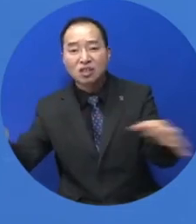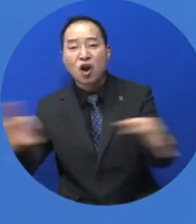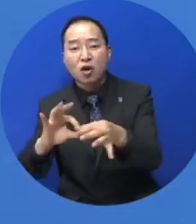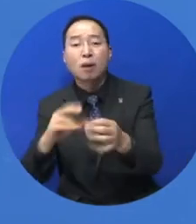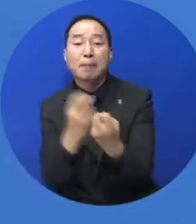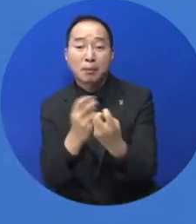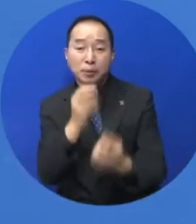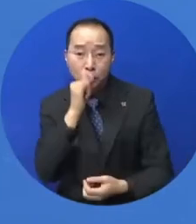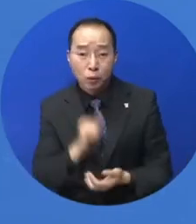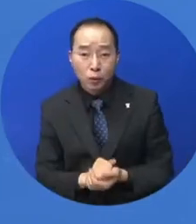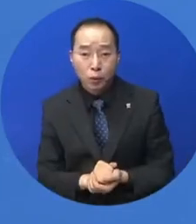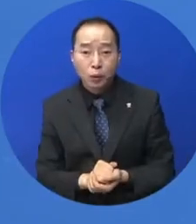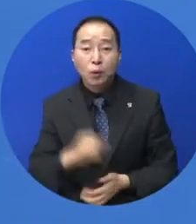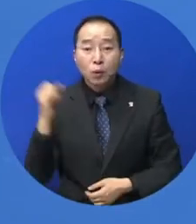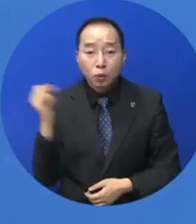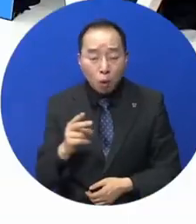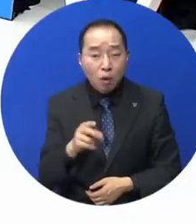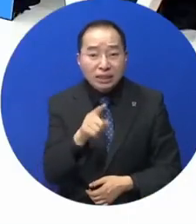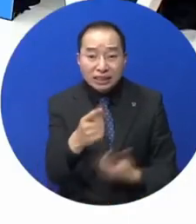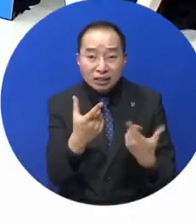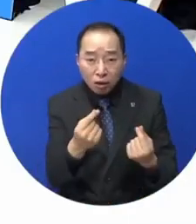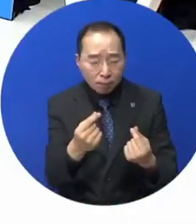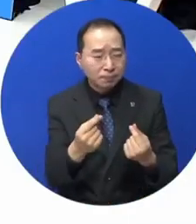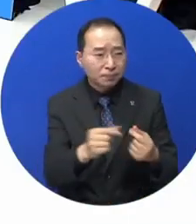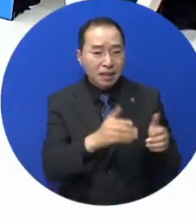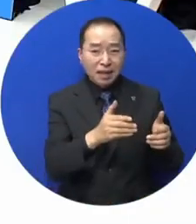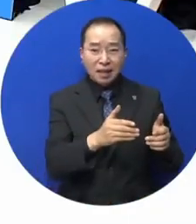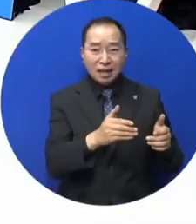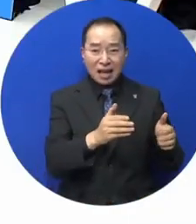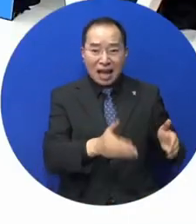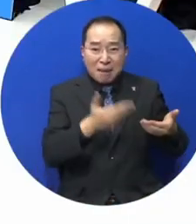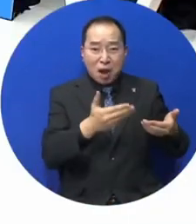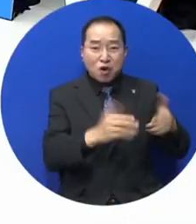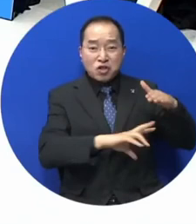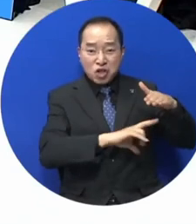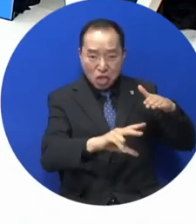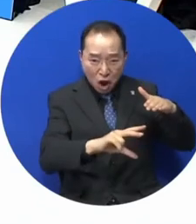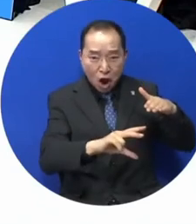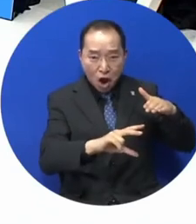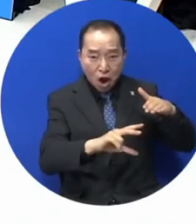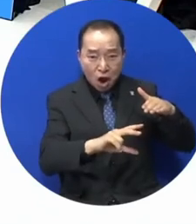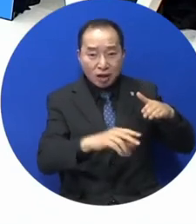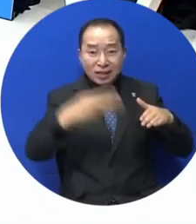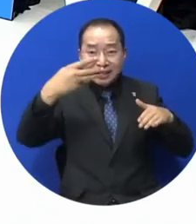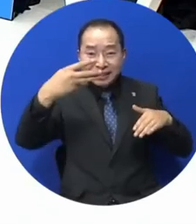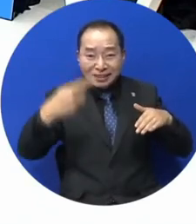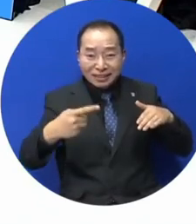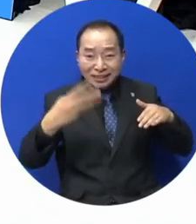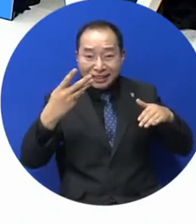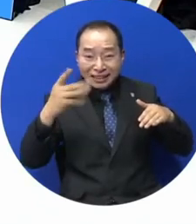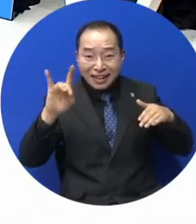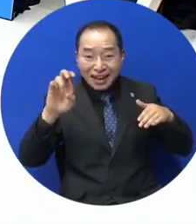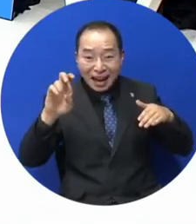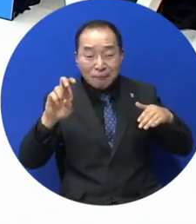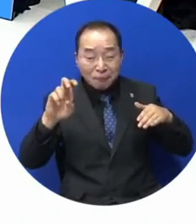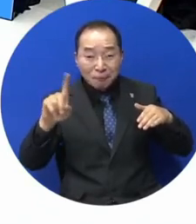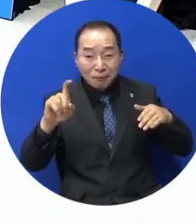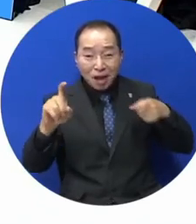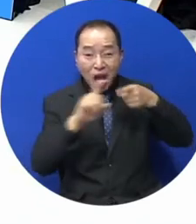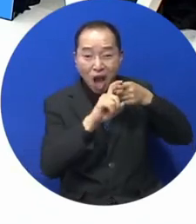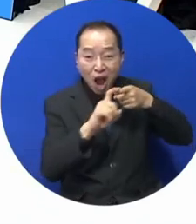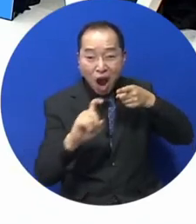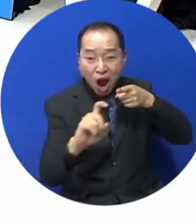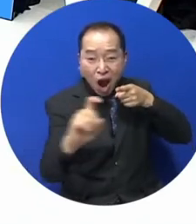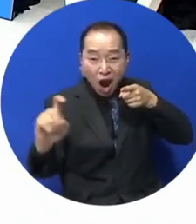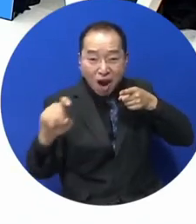또 하나는 똑같이 이러한 경전철이나 트램을 더 해서 활용을 해서 그 강남